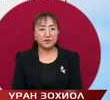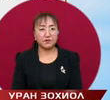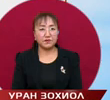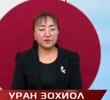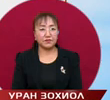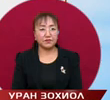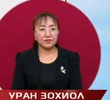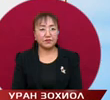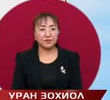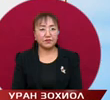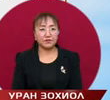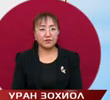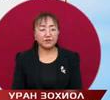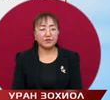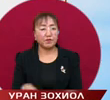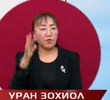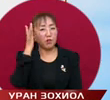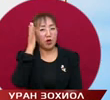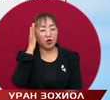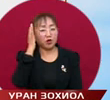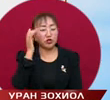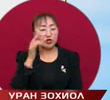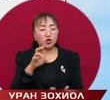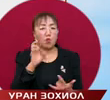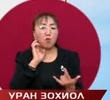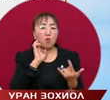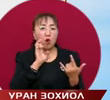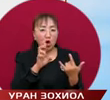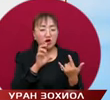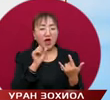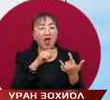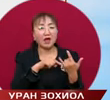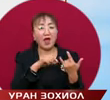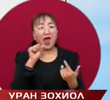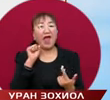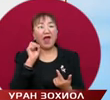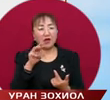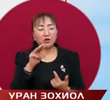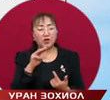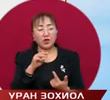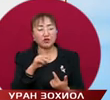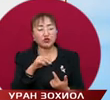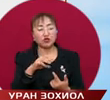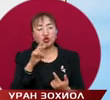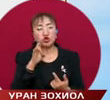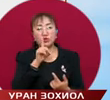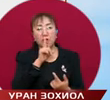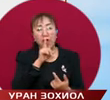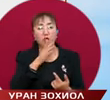За эндээс ингээд бодоод үзэхэд Борат бол үнэхээр номхон бүр 6-гийн 6 хүүхэд